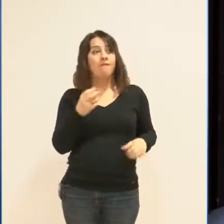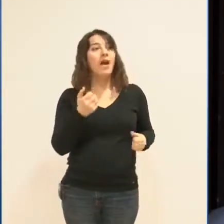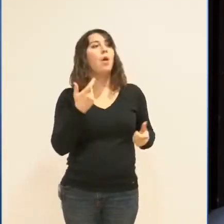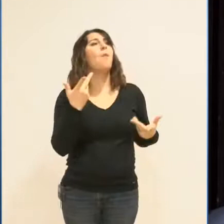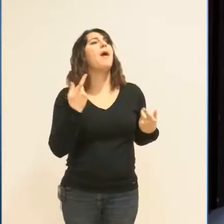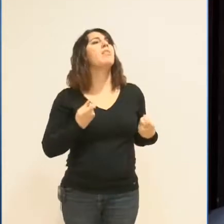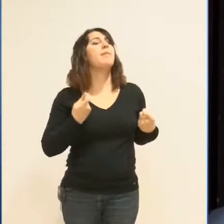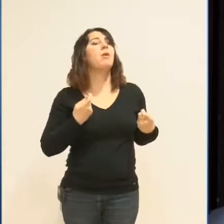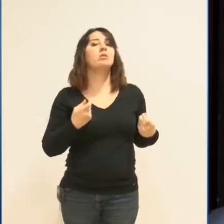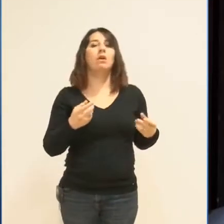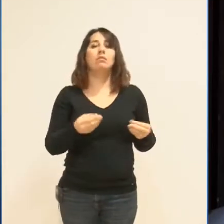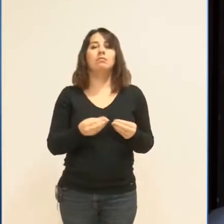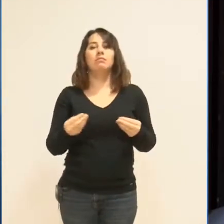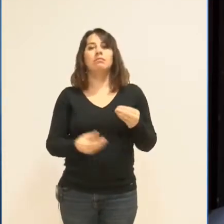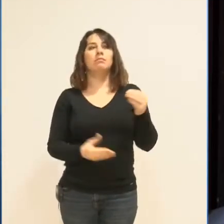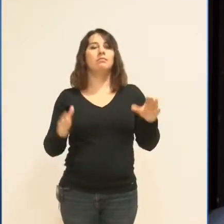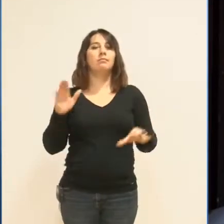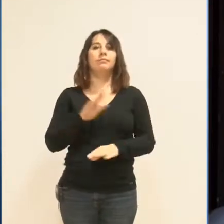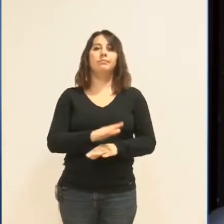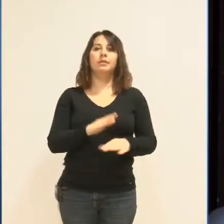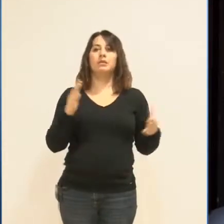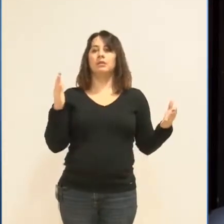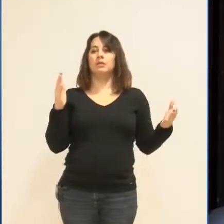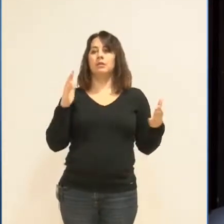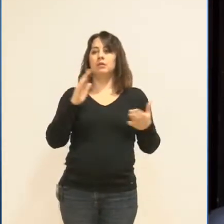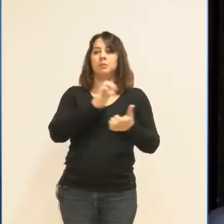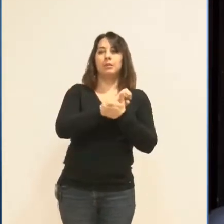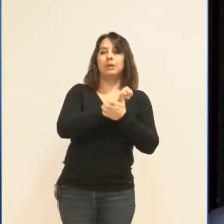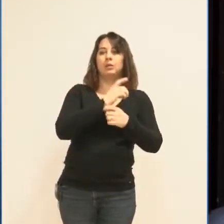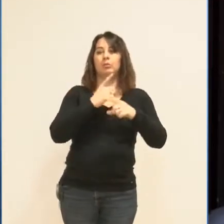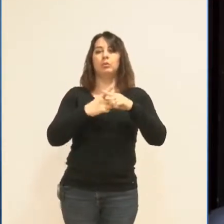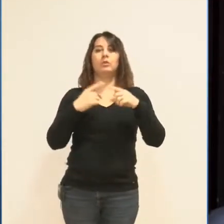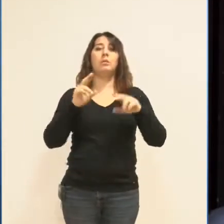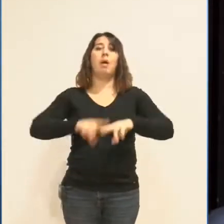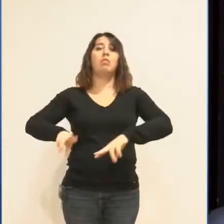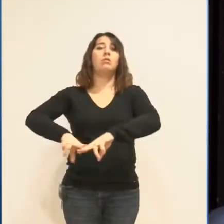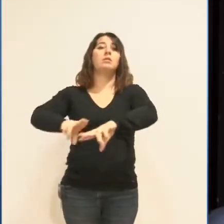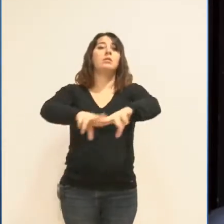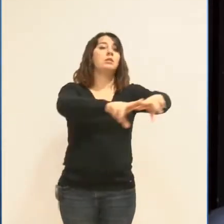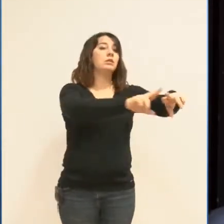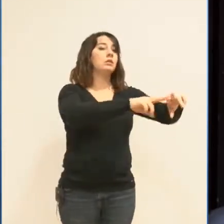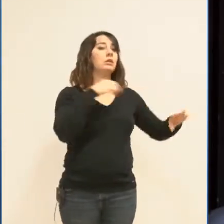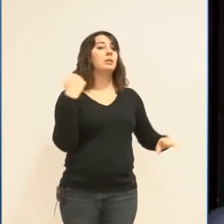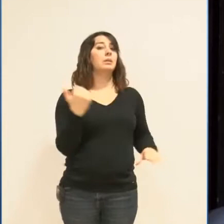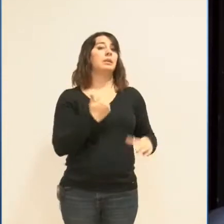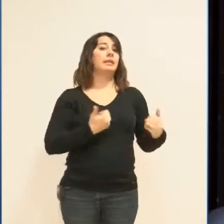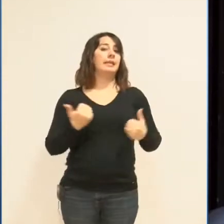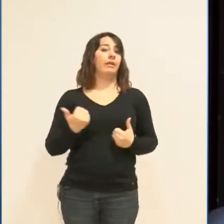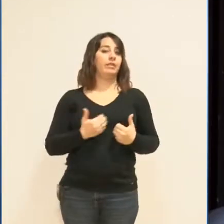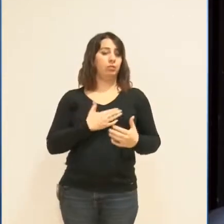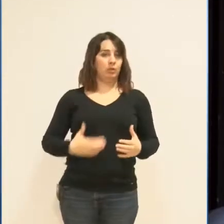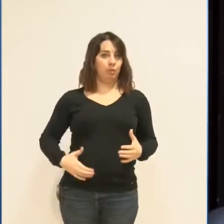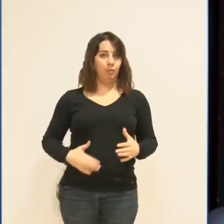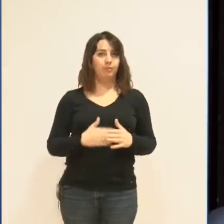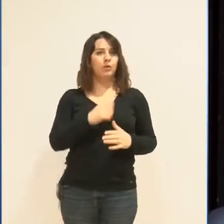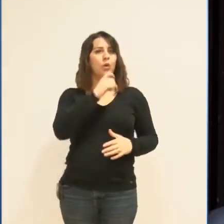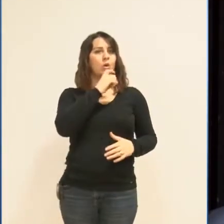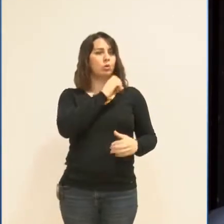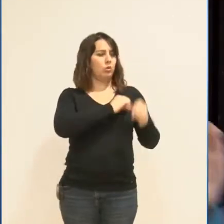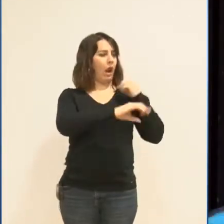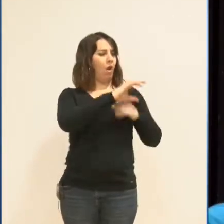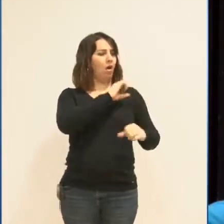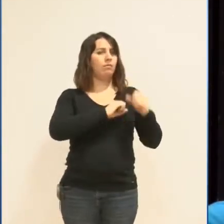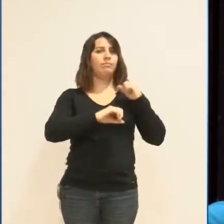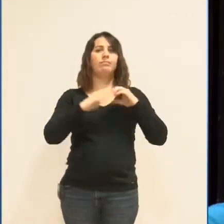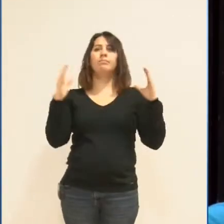coût pour l'impression et la maintenance qu'ont dû assurer les services municipaux. Vous parliez tout à l'heure d'expression citoyenne. Je crois